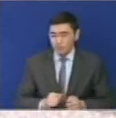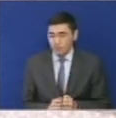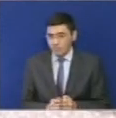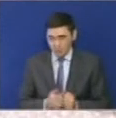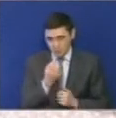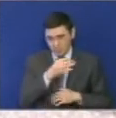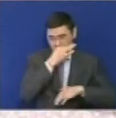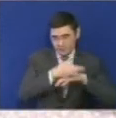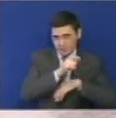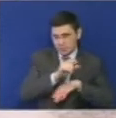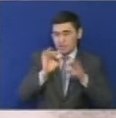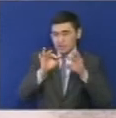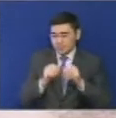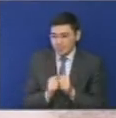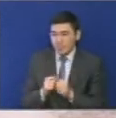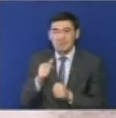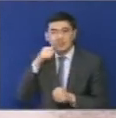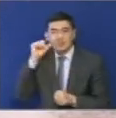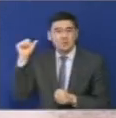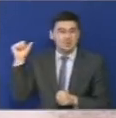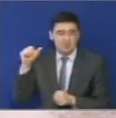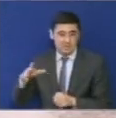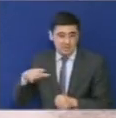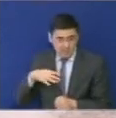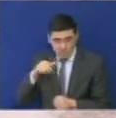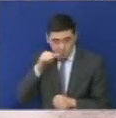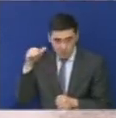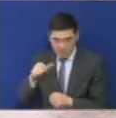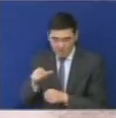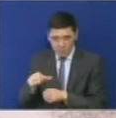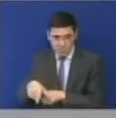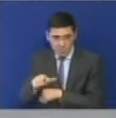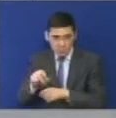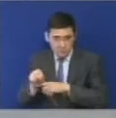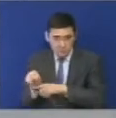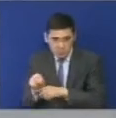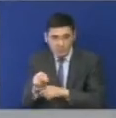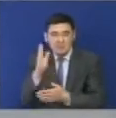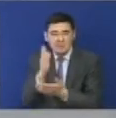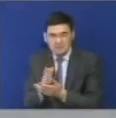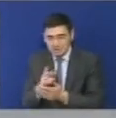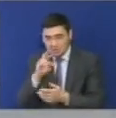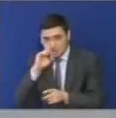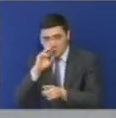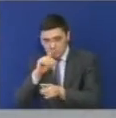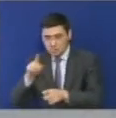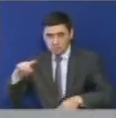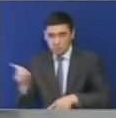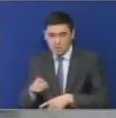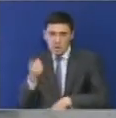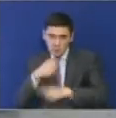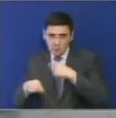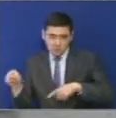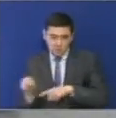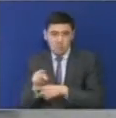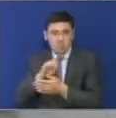өкілдері кепілді міндеттемелер аясында мердігерлік ұйымдар бұрын жөнделген жол телімдеріндегі ақауларды жоюға міндетті екенін атап